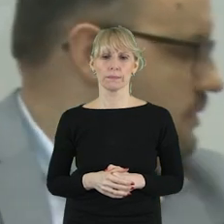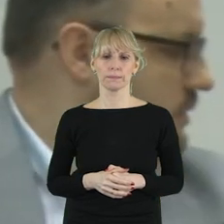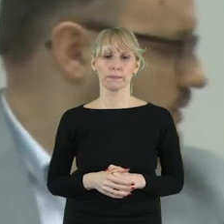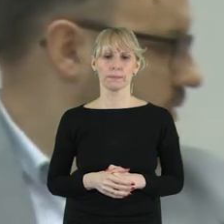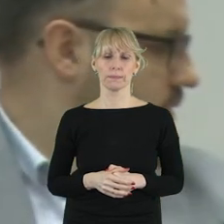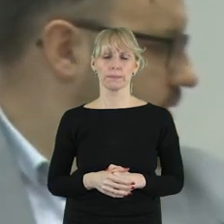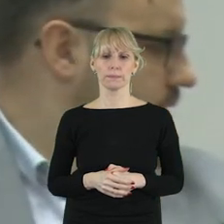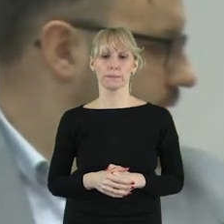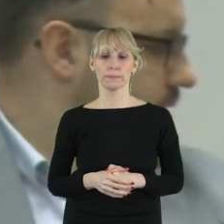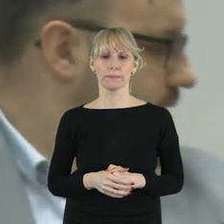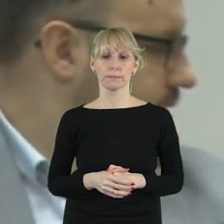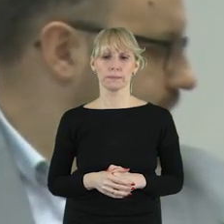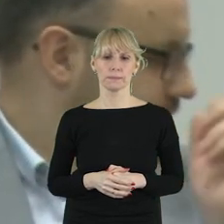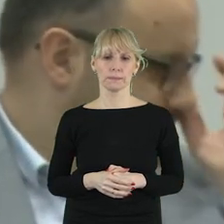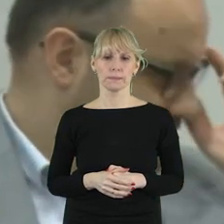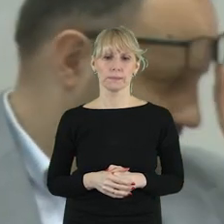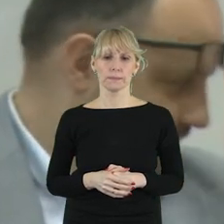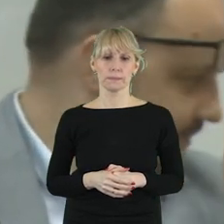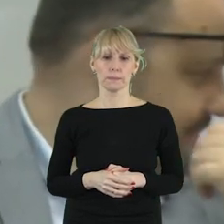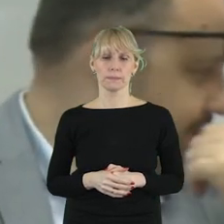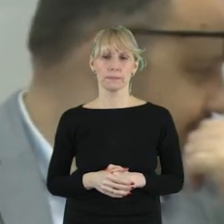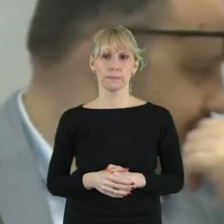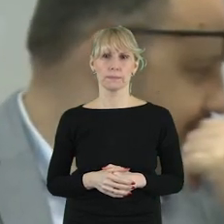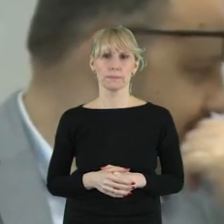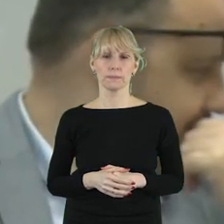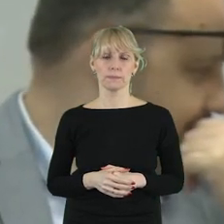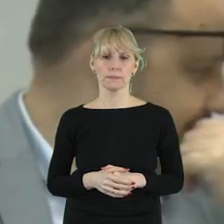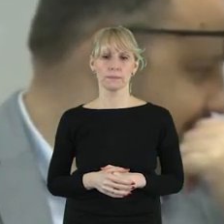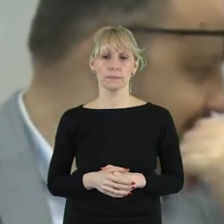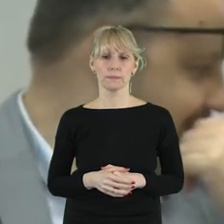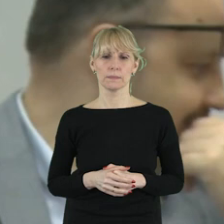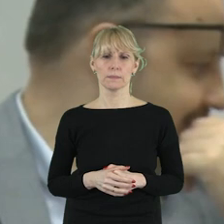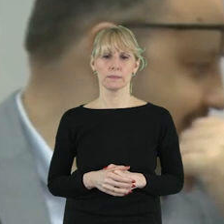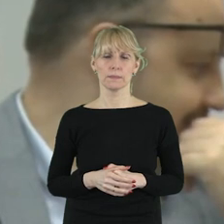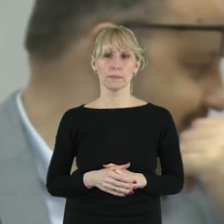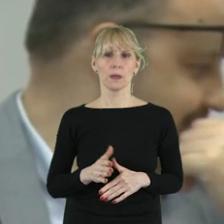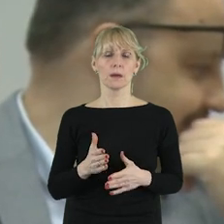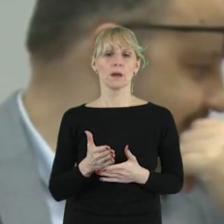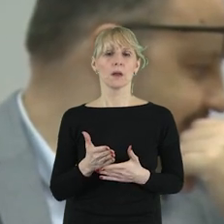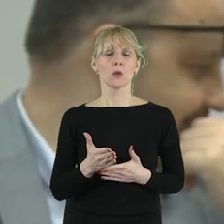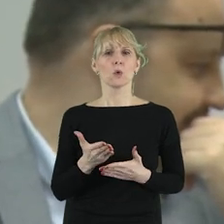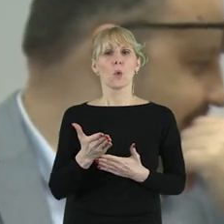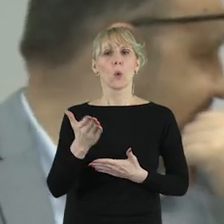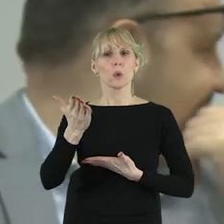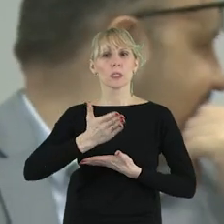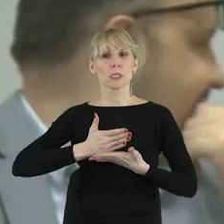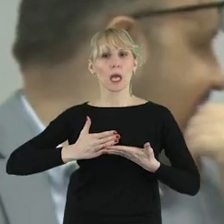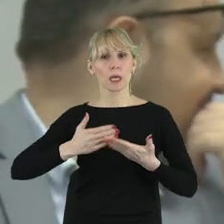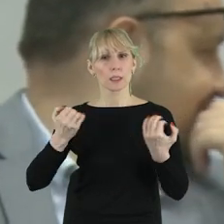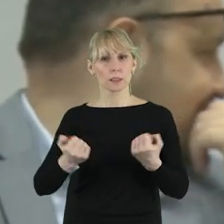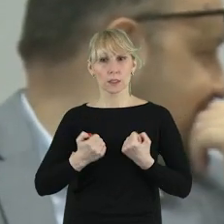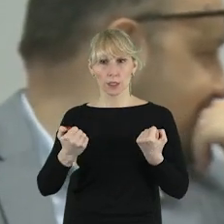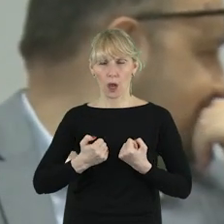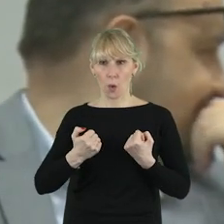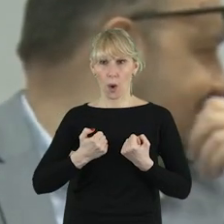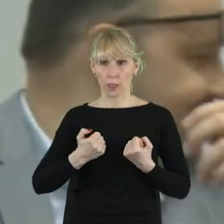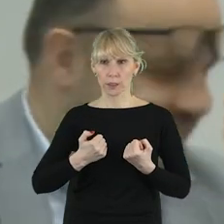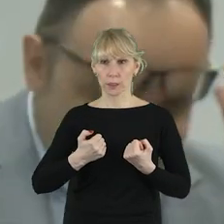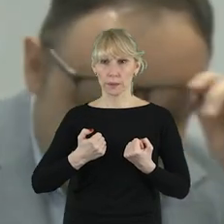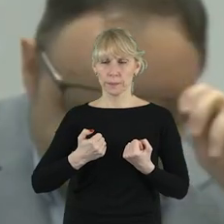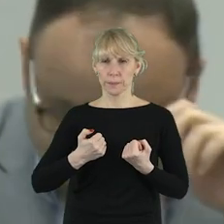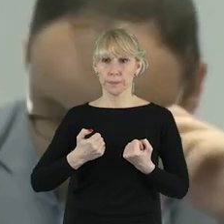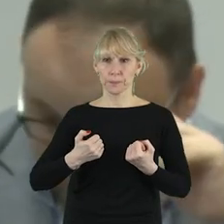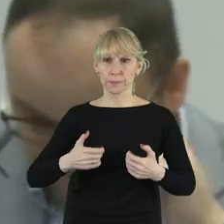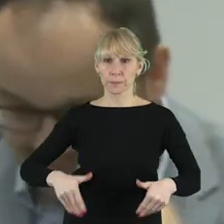zakres świadczeń, które realizuje w tej chwili szpital w Sieradzu dla